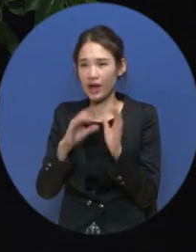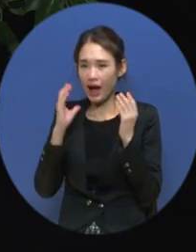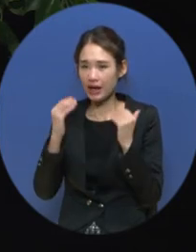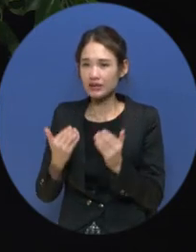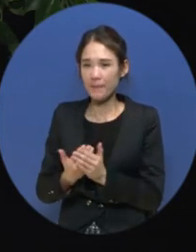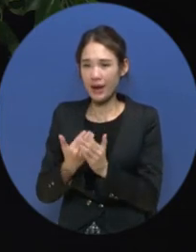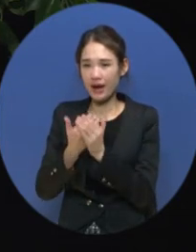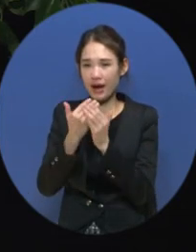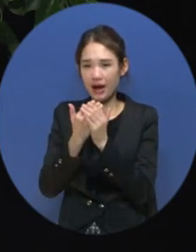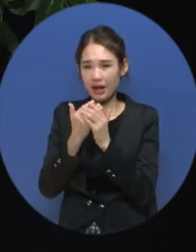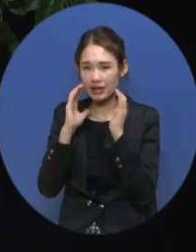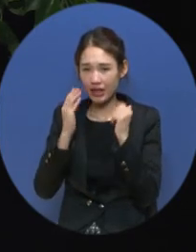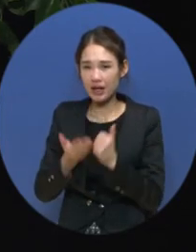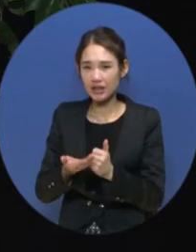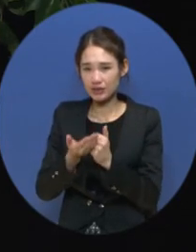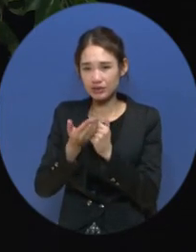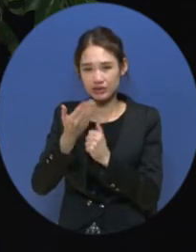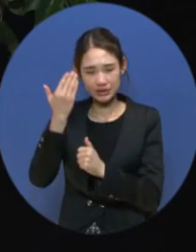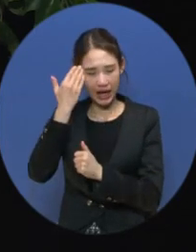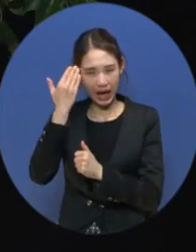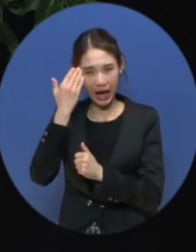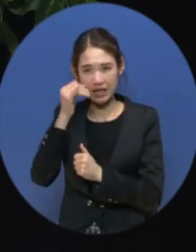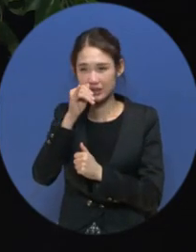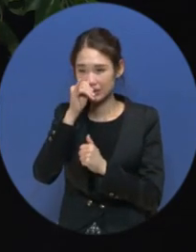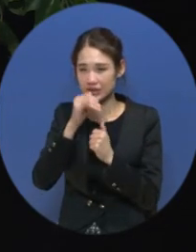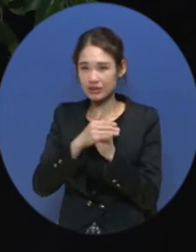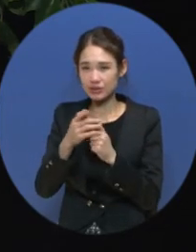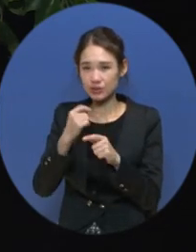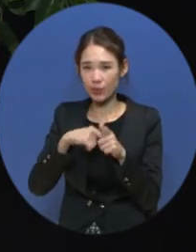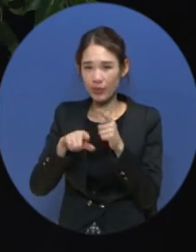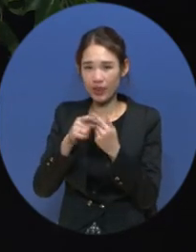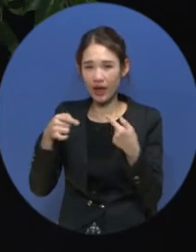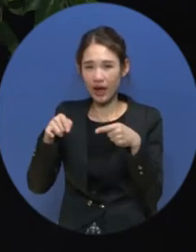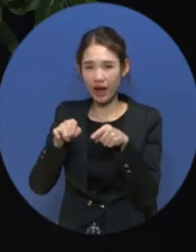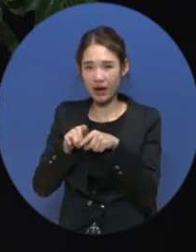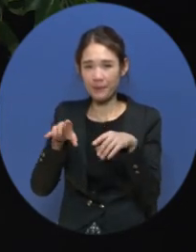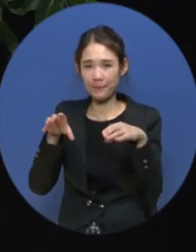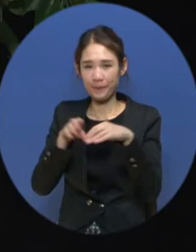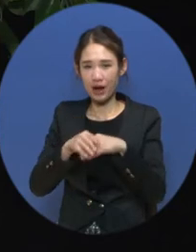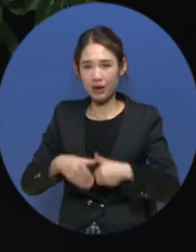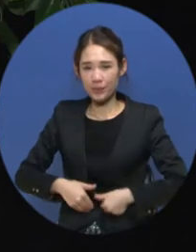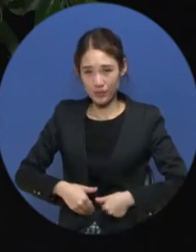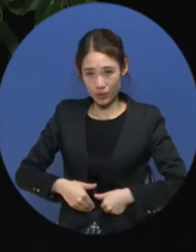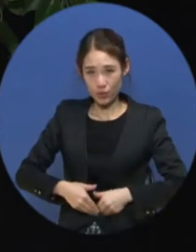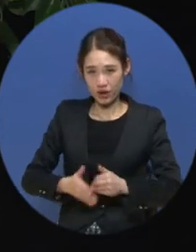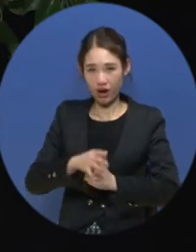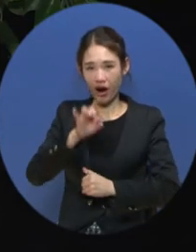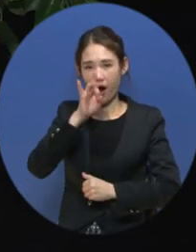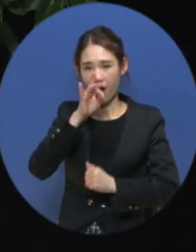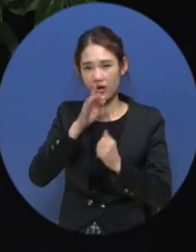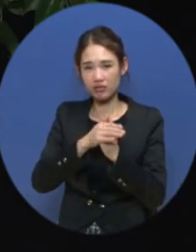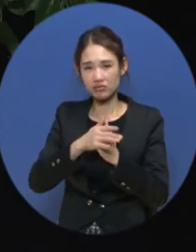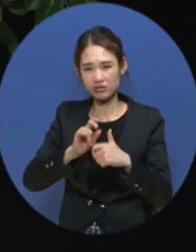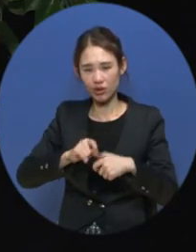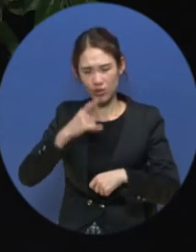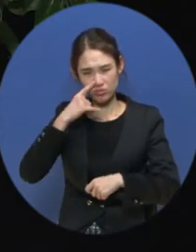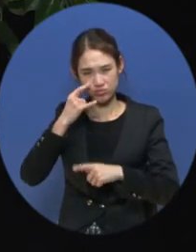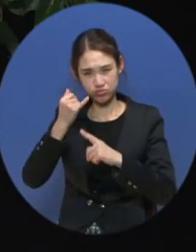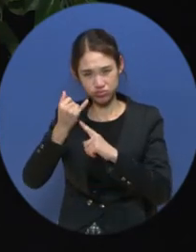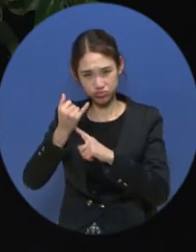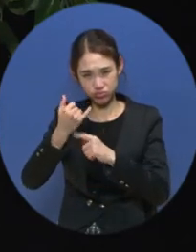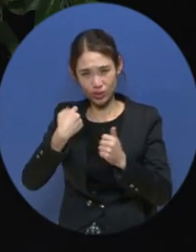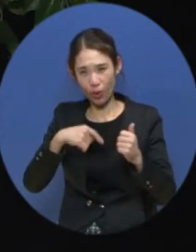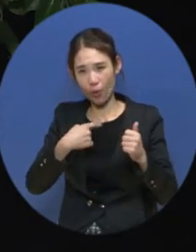이런 양육의 어떤 상식이 좀 있어서 네. 같이 이렇게 가야 되는데 그런 것들이 안 되기 때문에